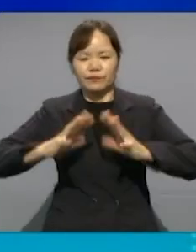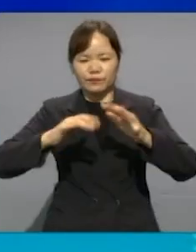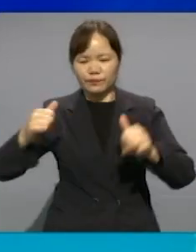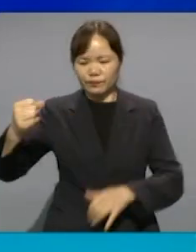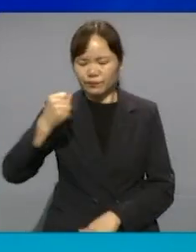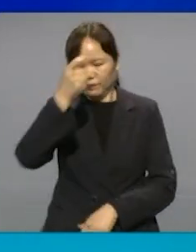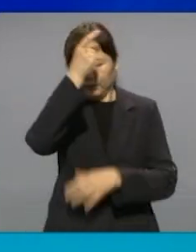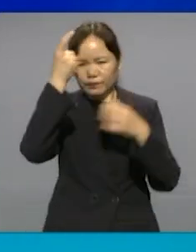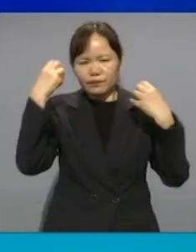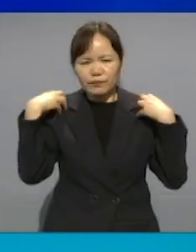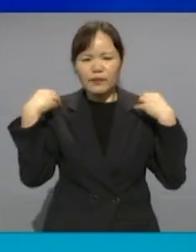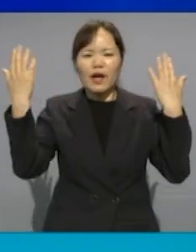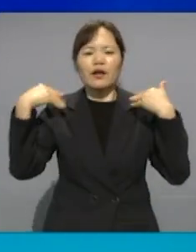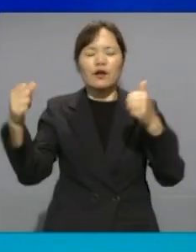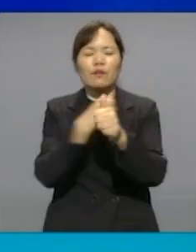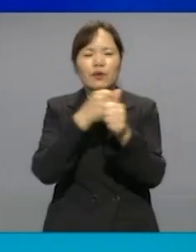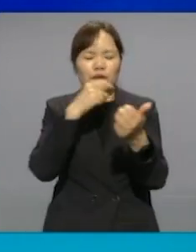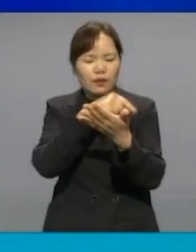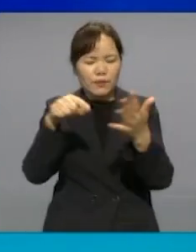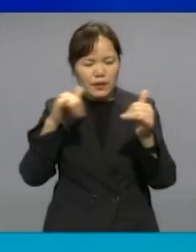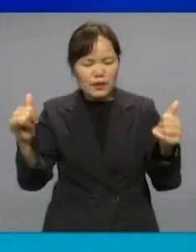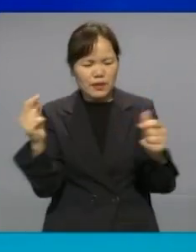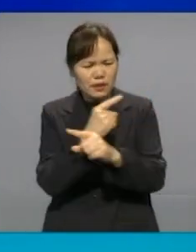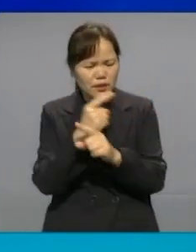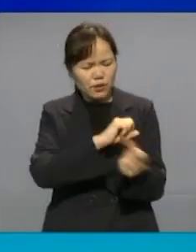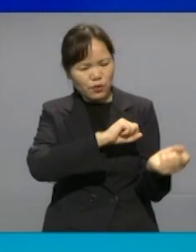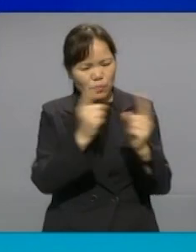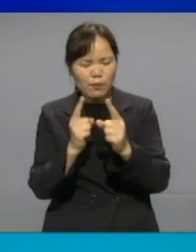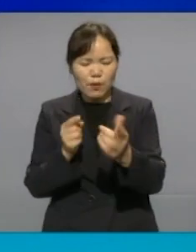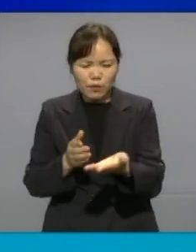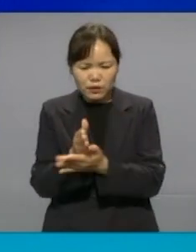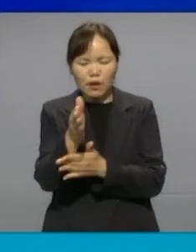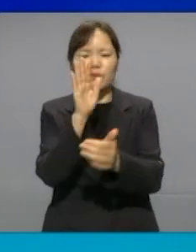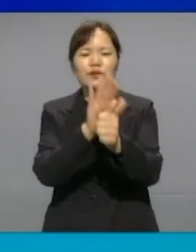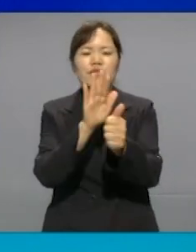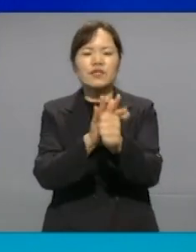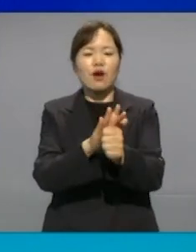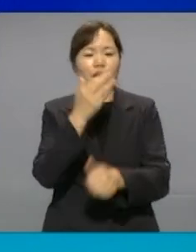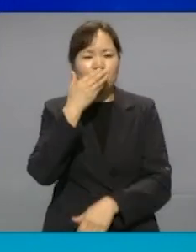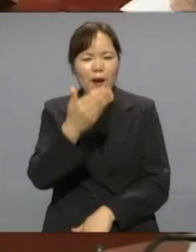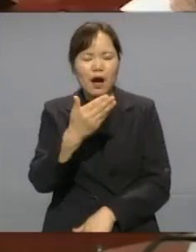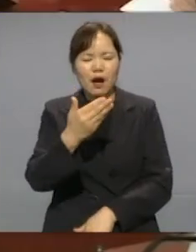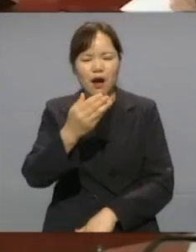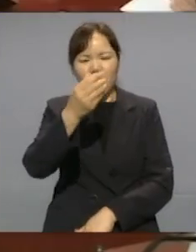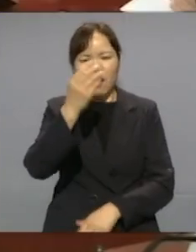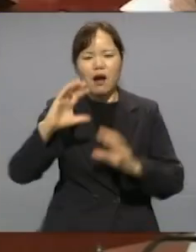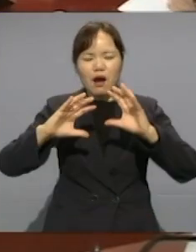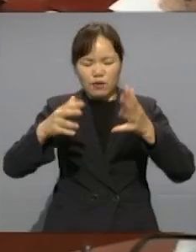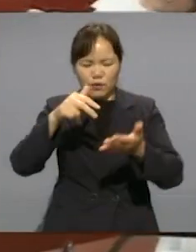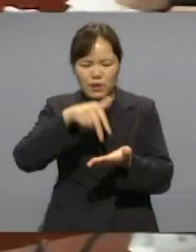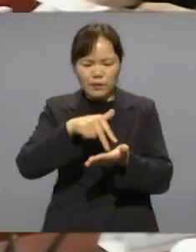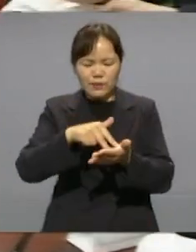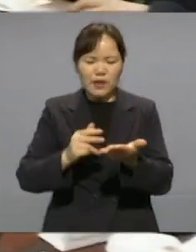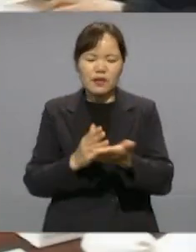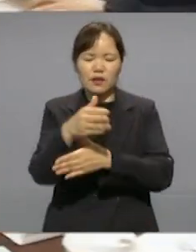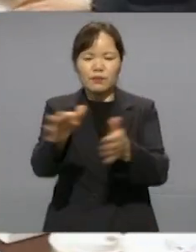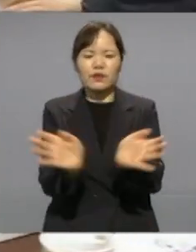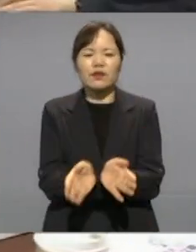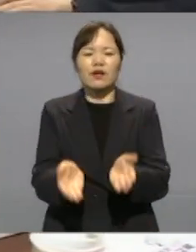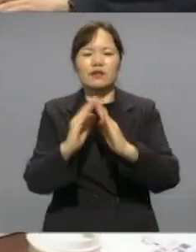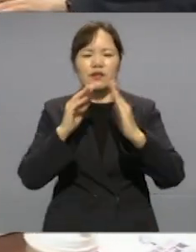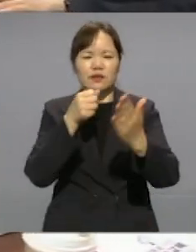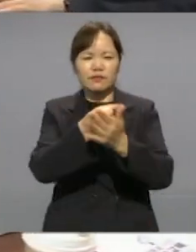국민의힘과 정부가 학교폭력 피해자의 치유와 회복을 전문적으로 지원할 수 있는 국가 차원의 전문기관을 설치하기로